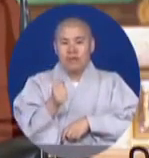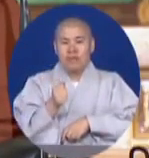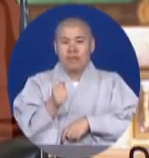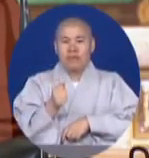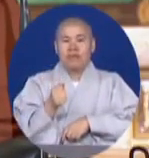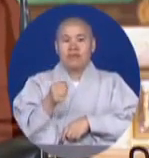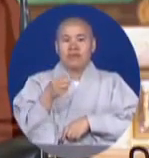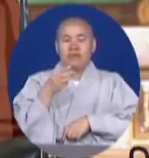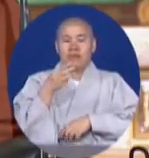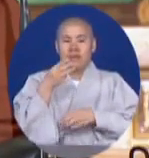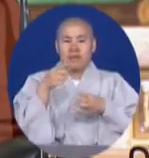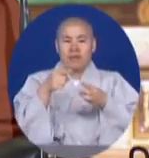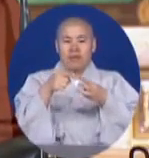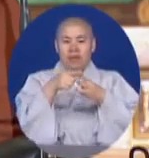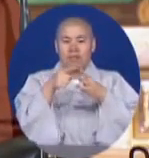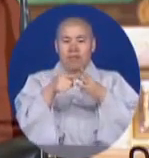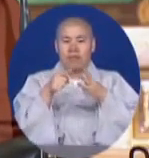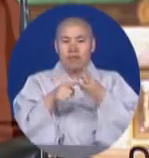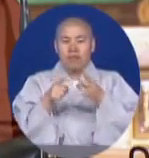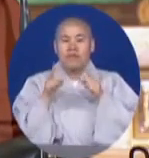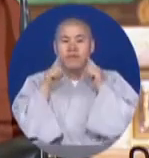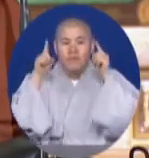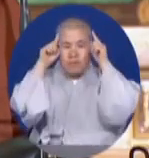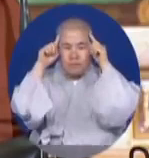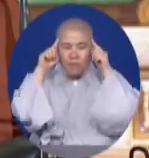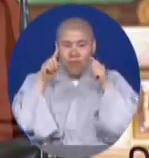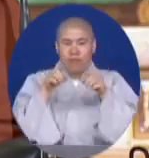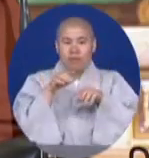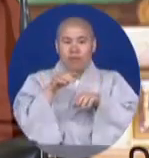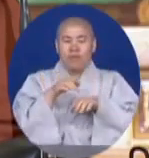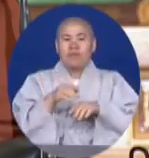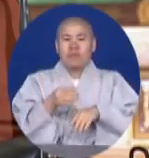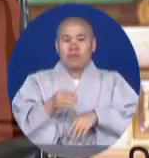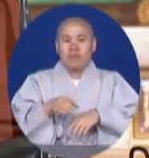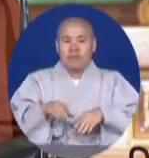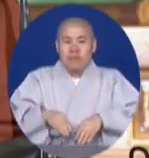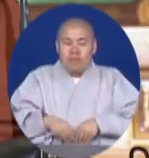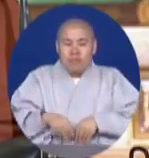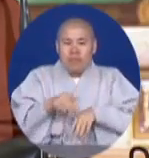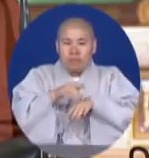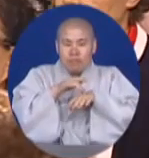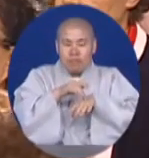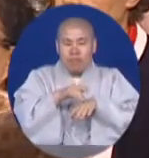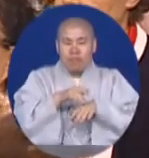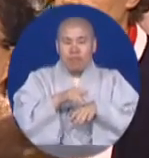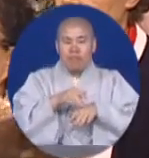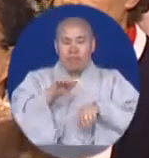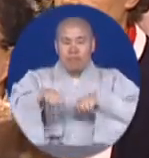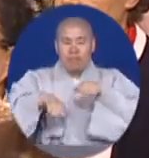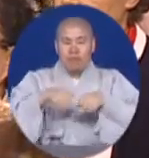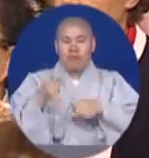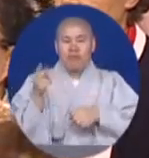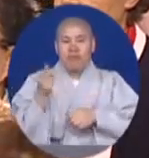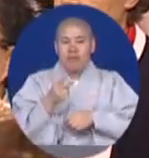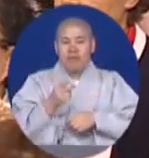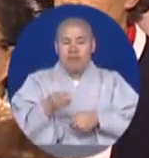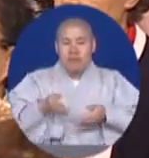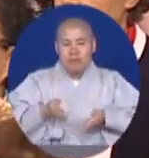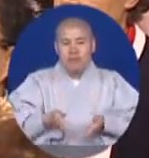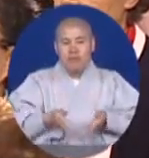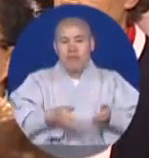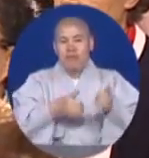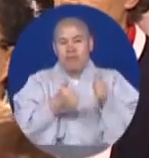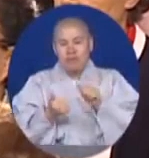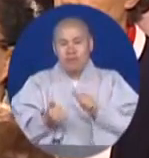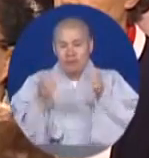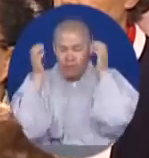삼도고, 지옥아기 축생 삼도고도 받고 생사고도 받습니다. 또 사고